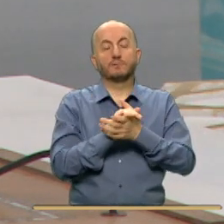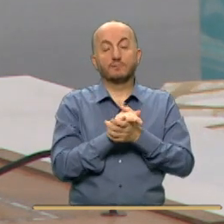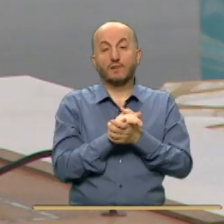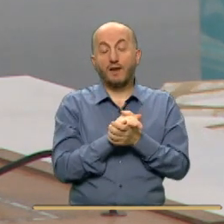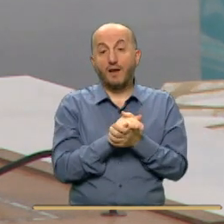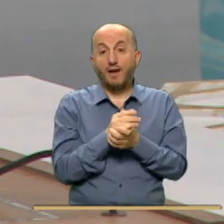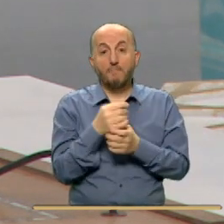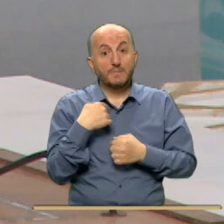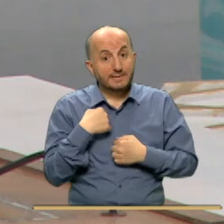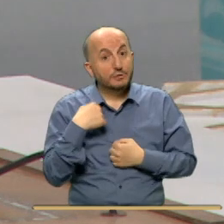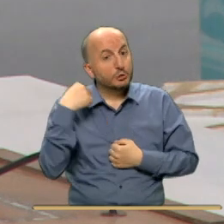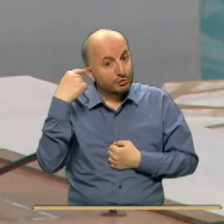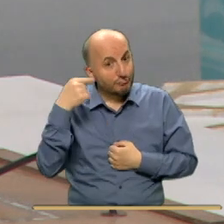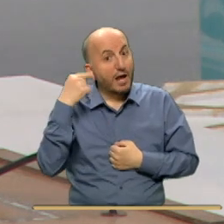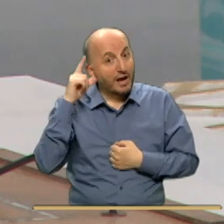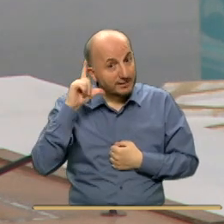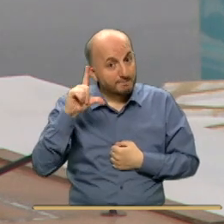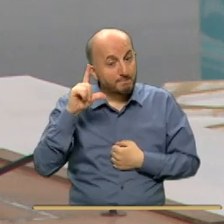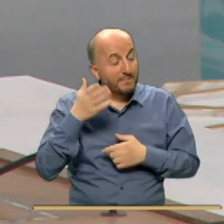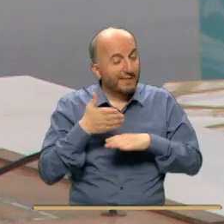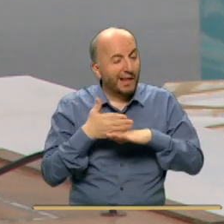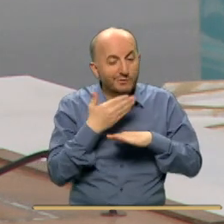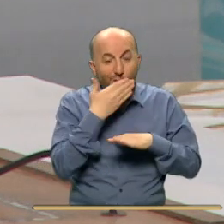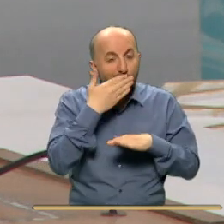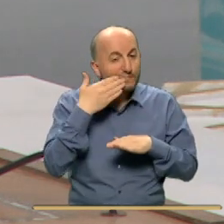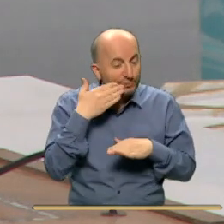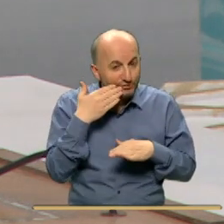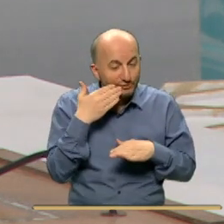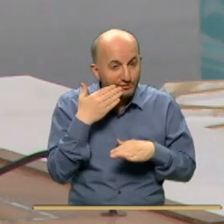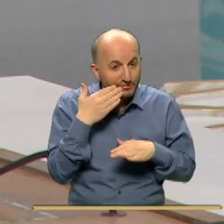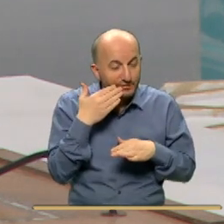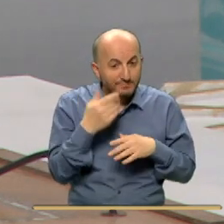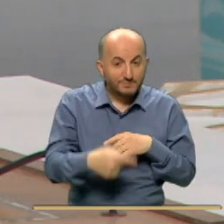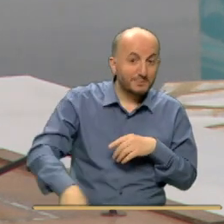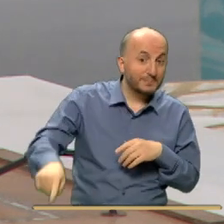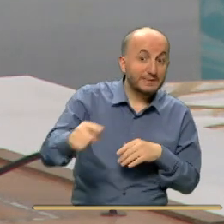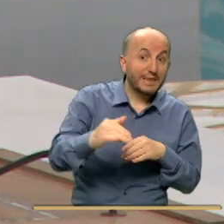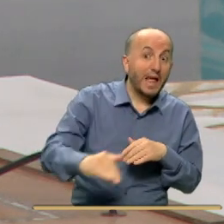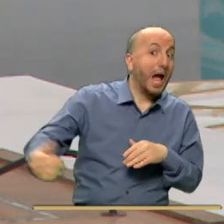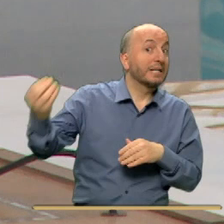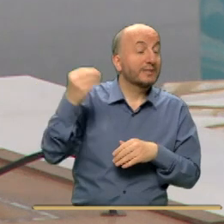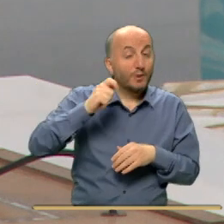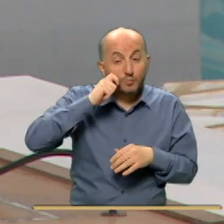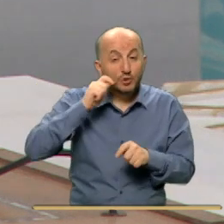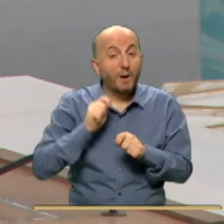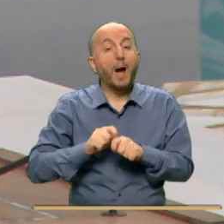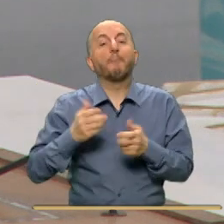O zaman biz şunu düşüneceğiz. Niçin oruçlarımız bizi daha iyi bir Müslüman